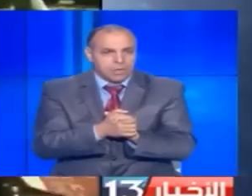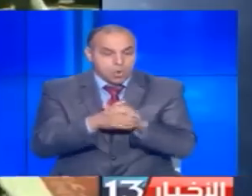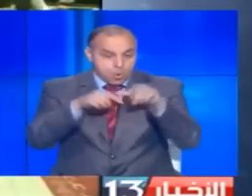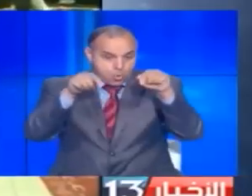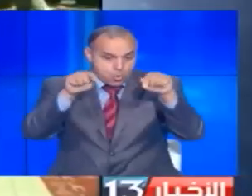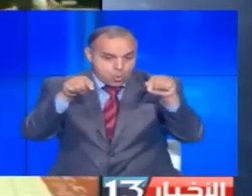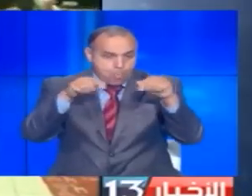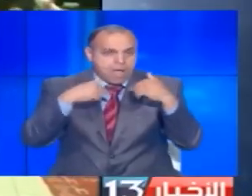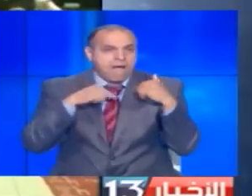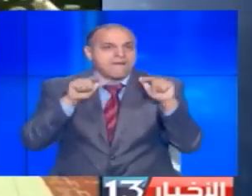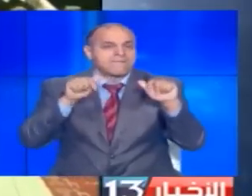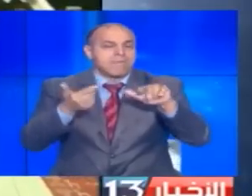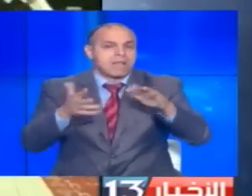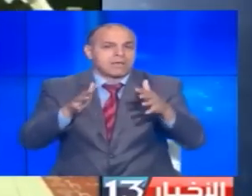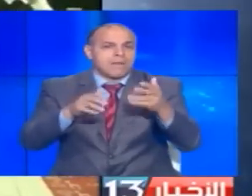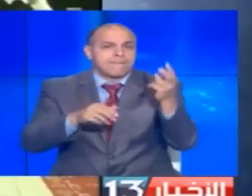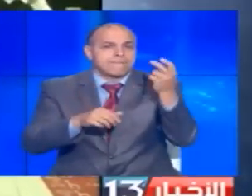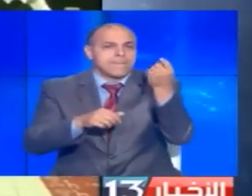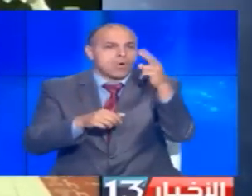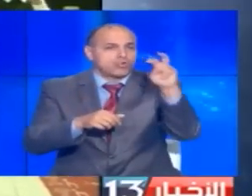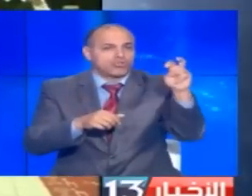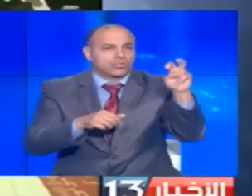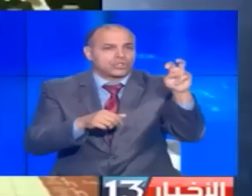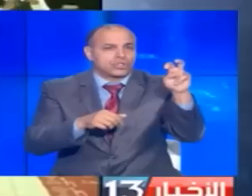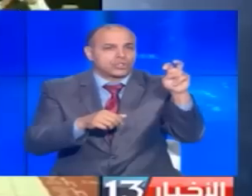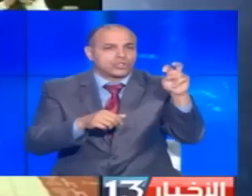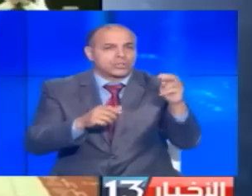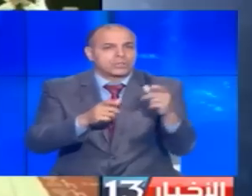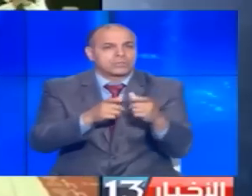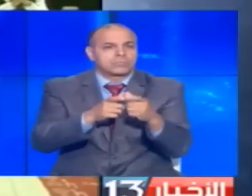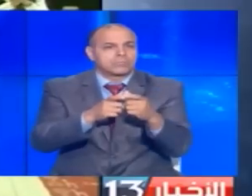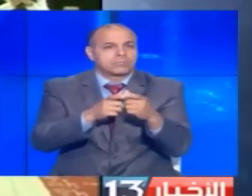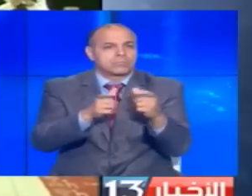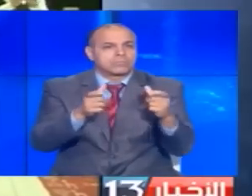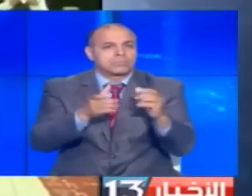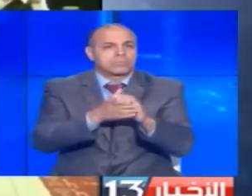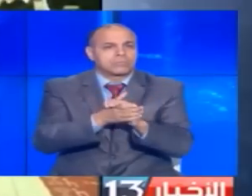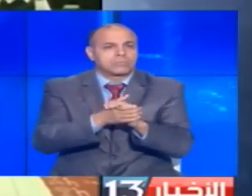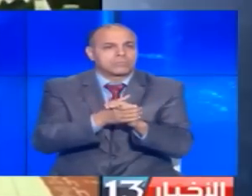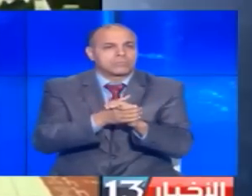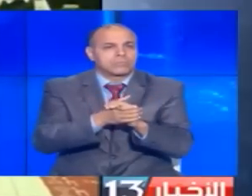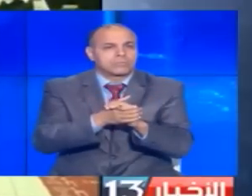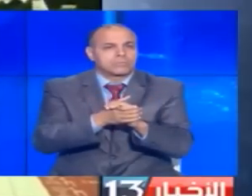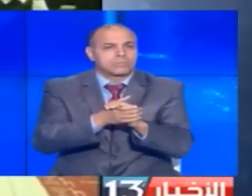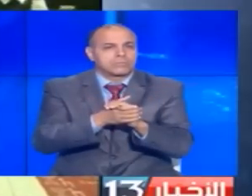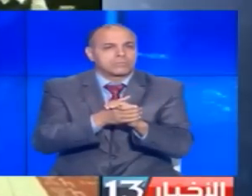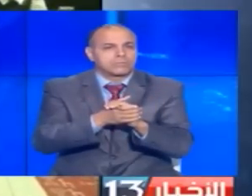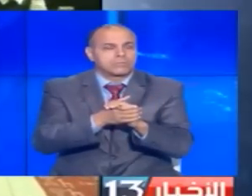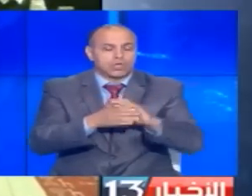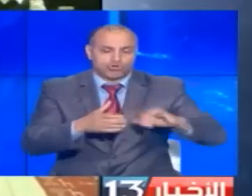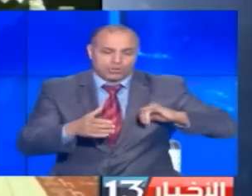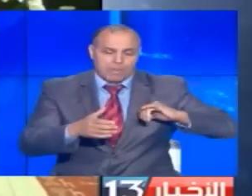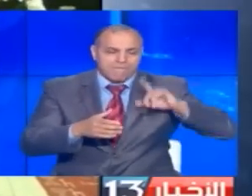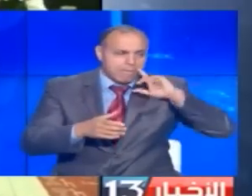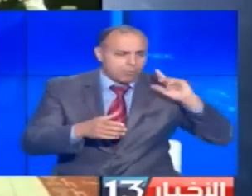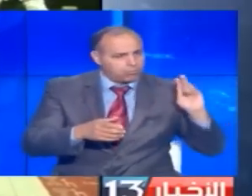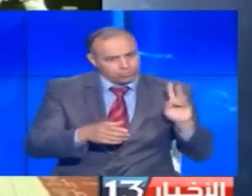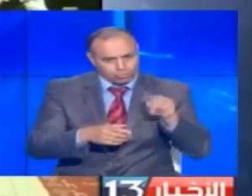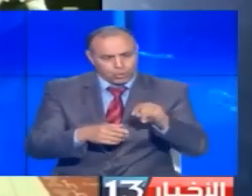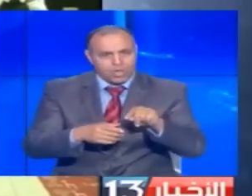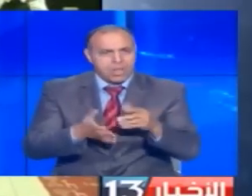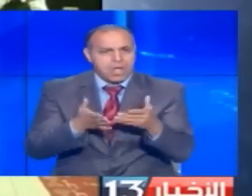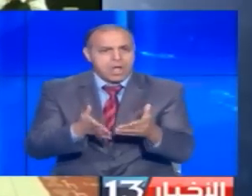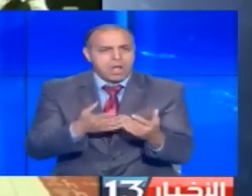اليوم معناتها عنا تقريبا 120 تأكيد من معناتها من طرف الشبان والشابات اللي